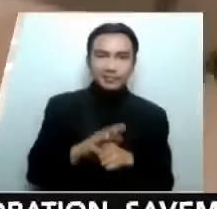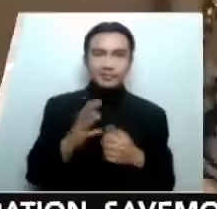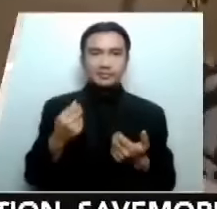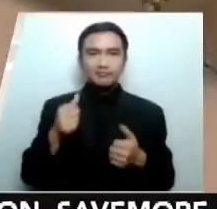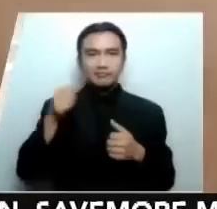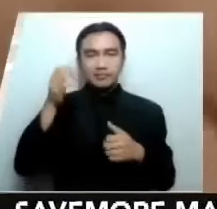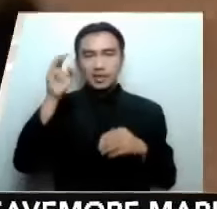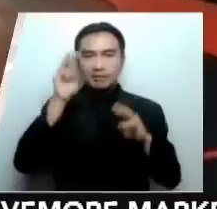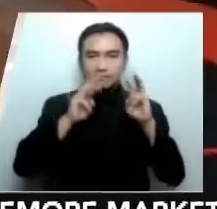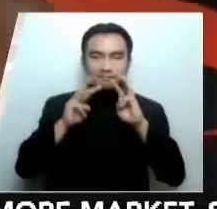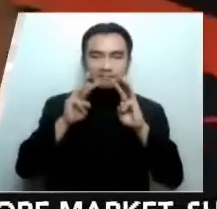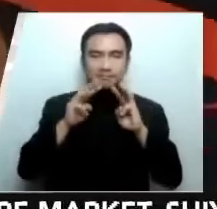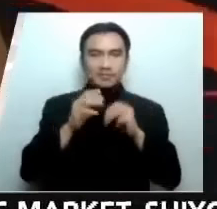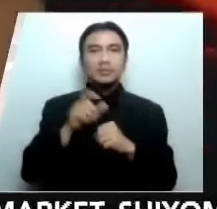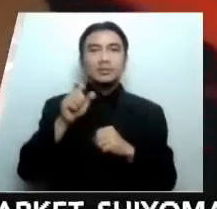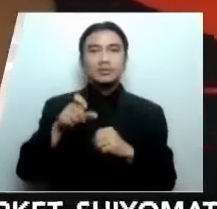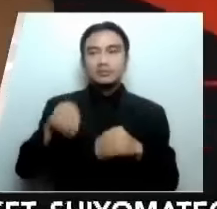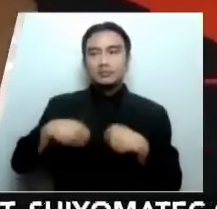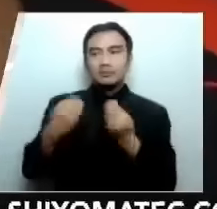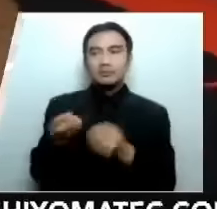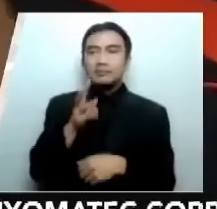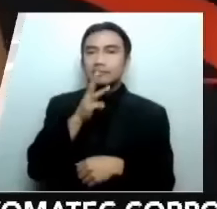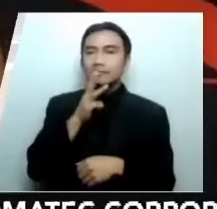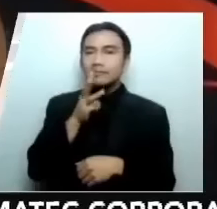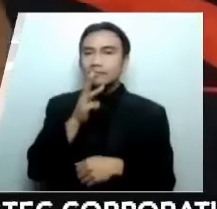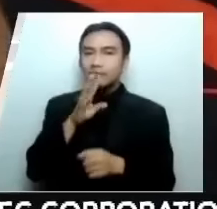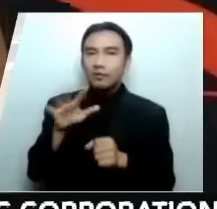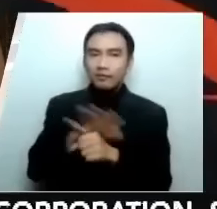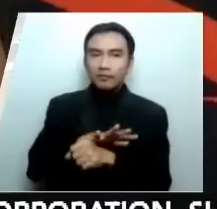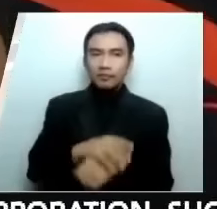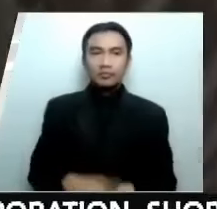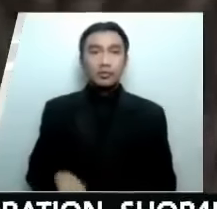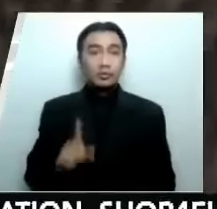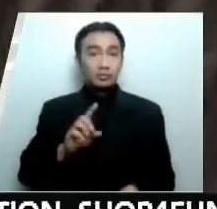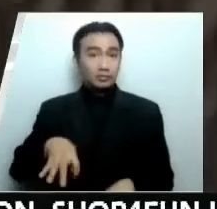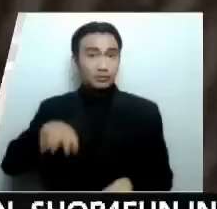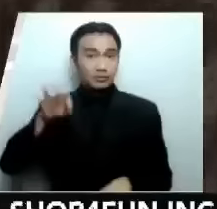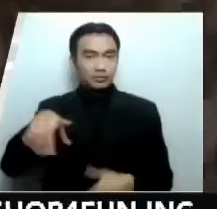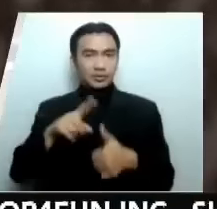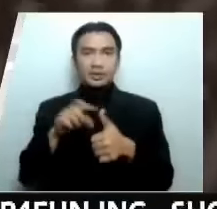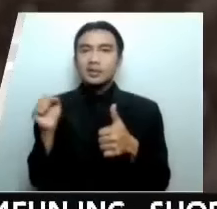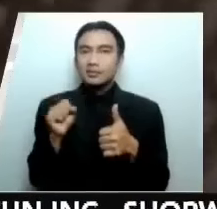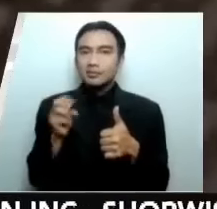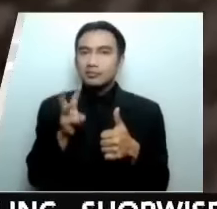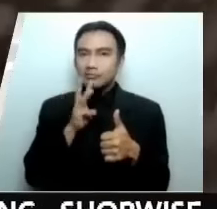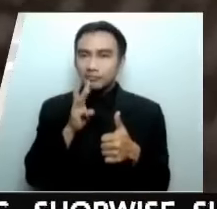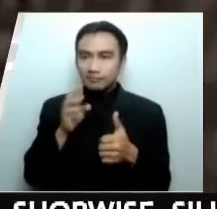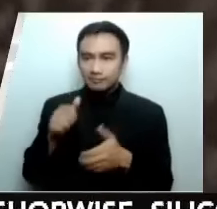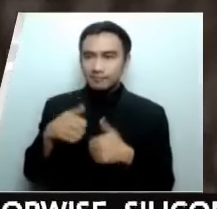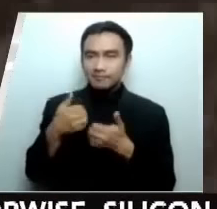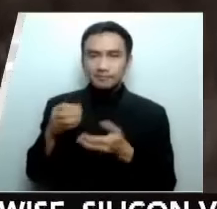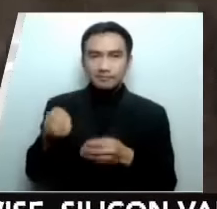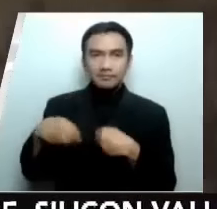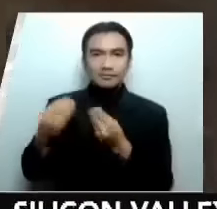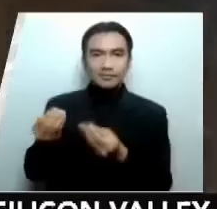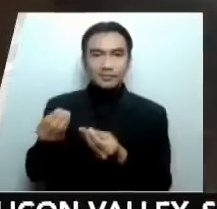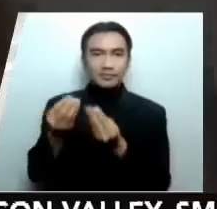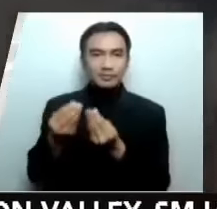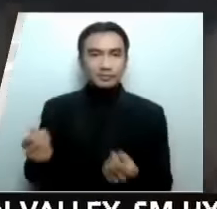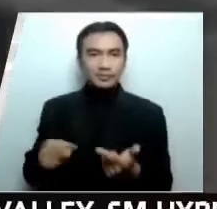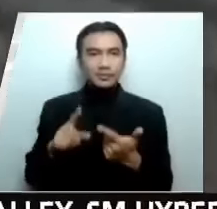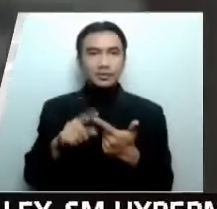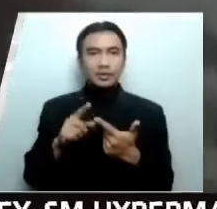proper hydration is the key. Lagi silang bigyan ng malamig na tubig. Makakatulong din ang cooling pads o mats. Malaking